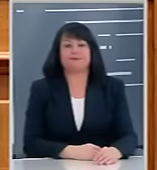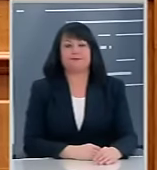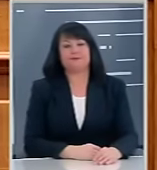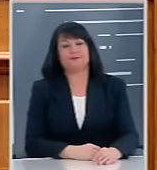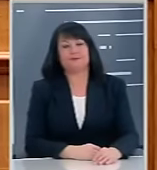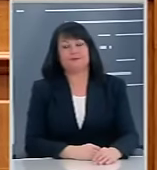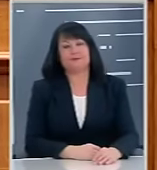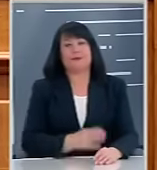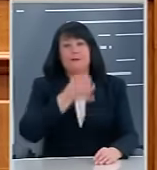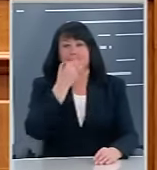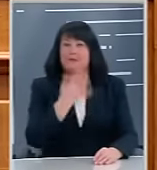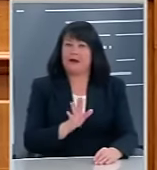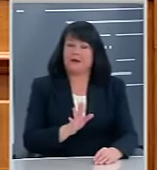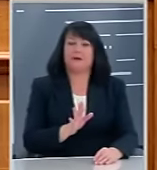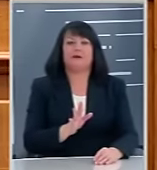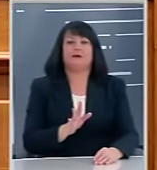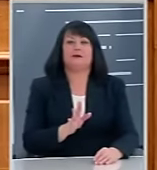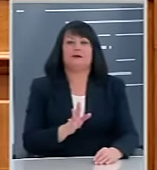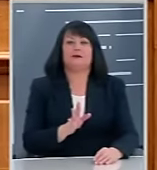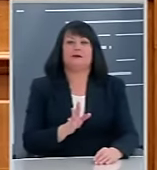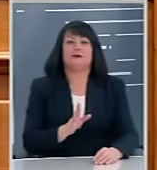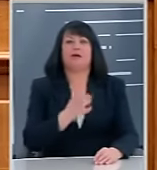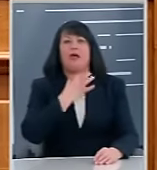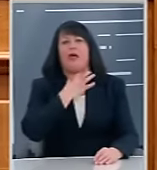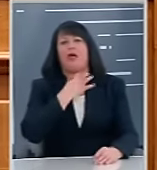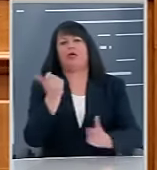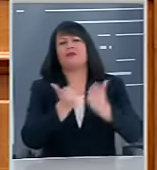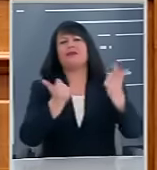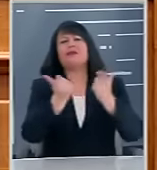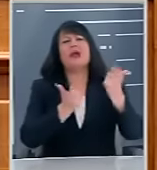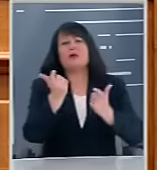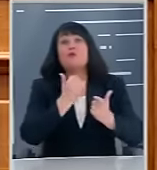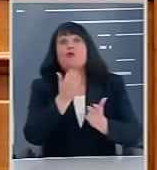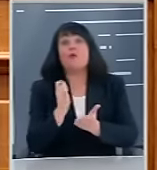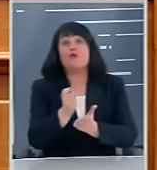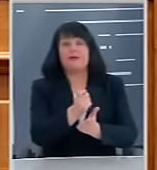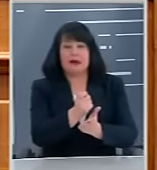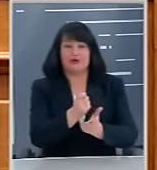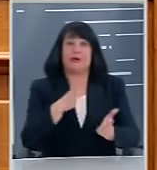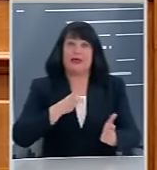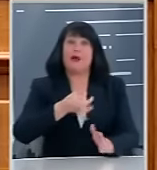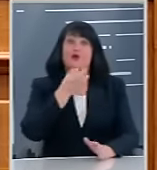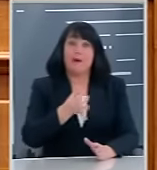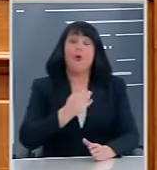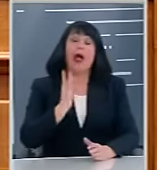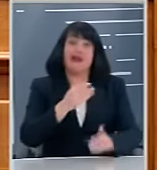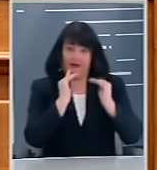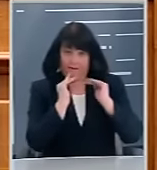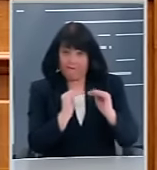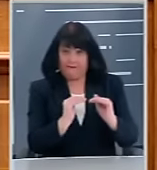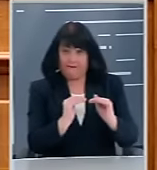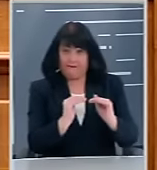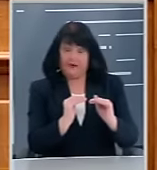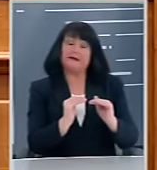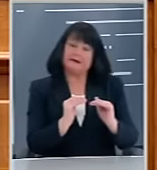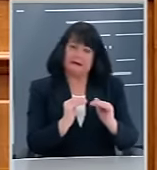Είχαν μιλήσει για τα κόκκινα δάνεια. Και θέλω να πω ότι αν ακολουθούσαν την